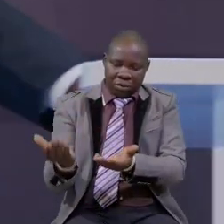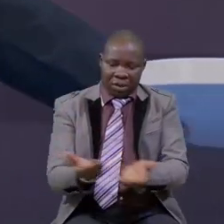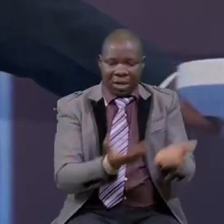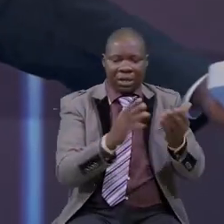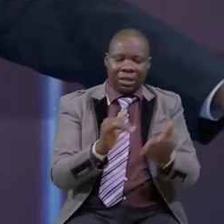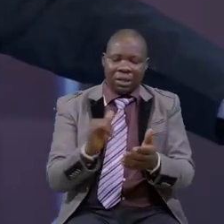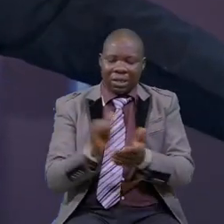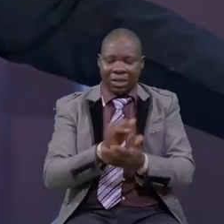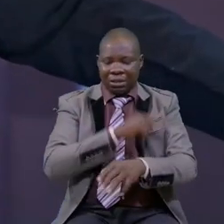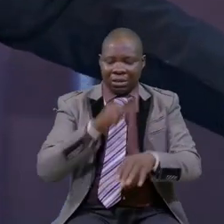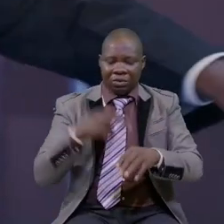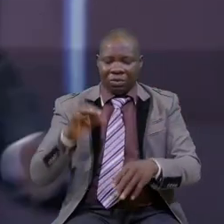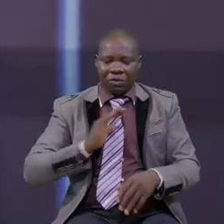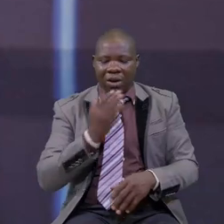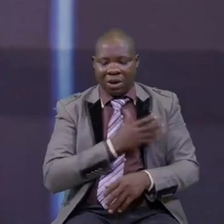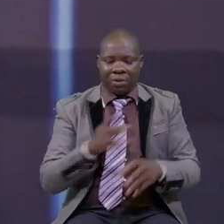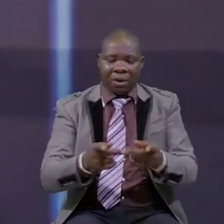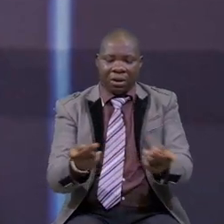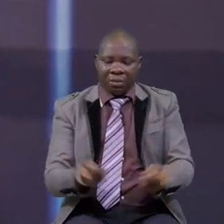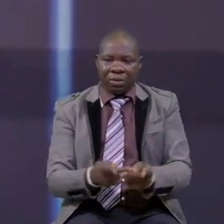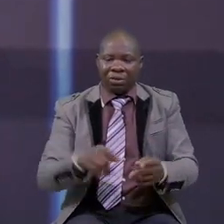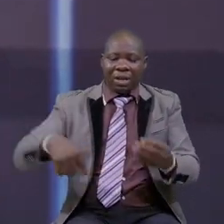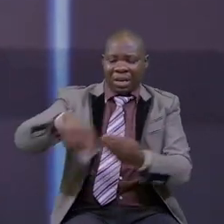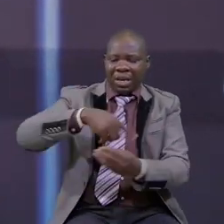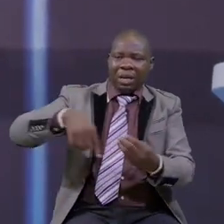la nature de notre tribu autour de nous?